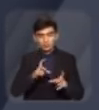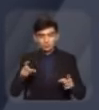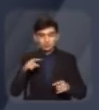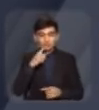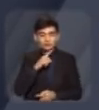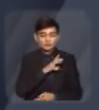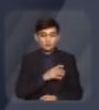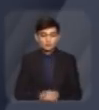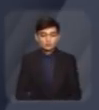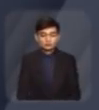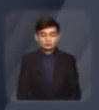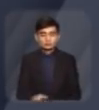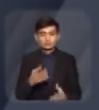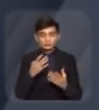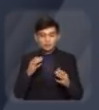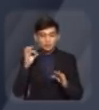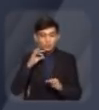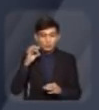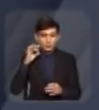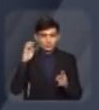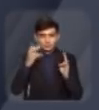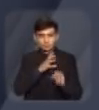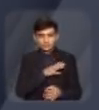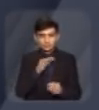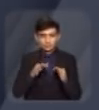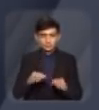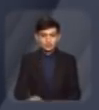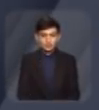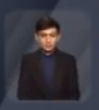нас нашли. Чем еще запомнился этот процесс?